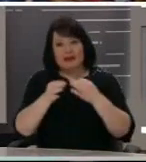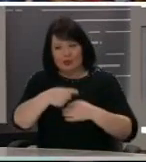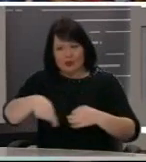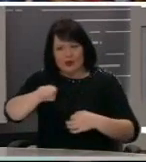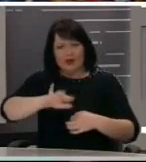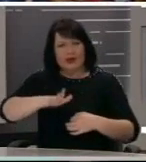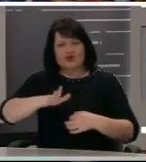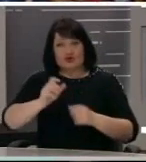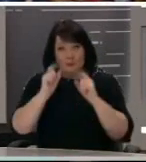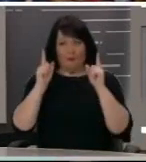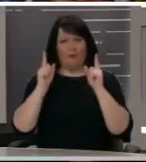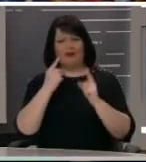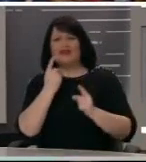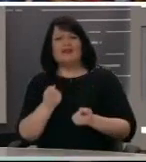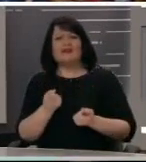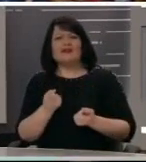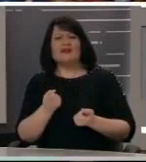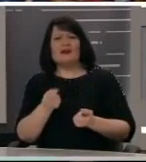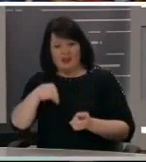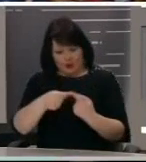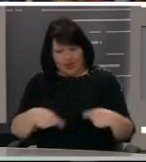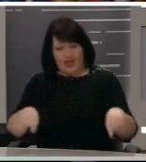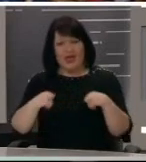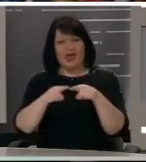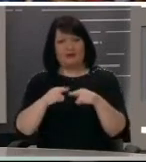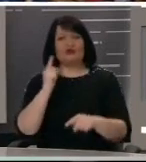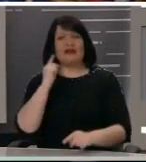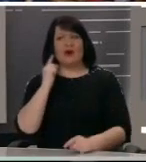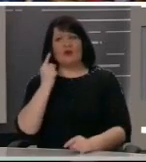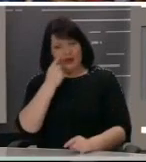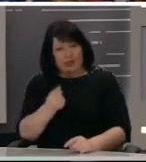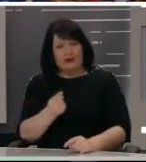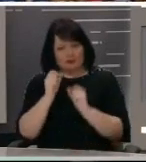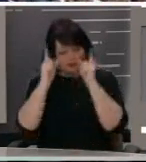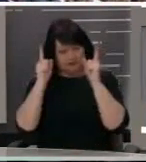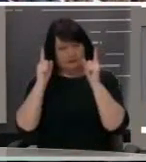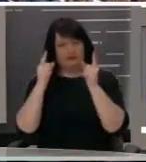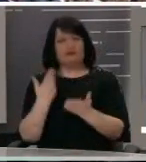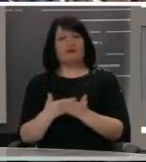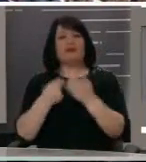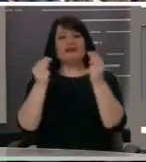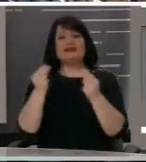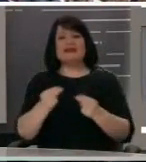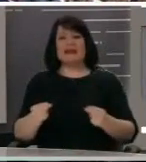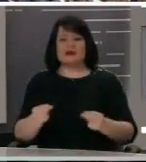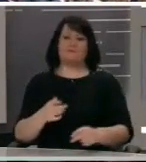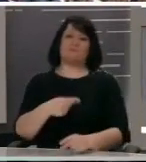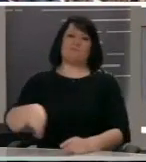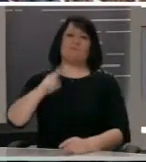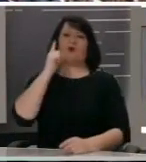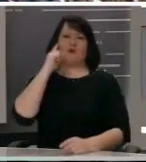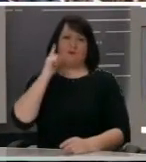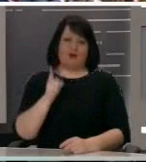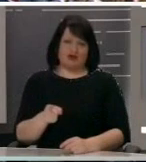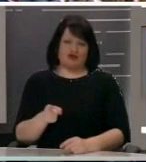πολλούς από όσους βρίσκονται σε αυτή την αίθουσα και όσους μας ακούνε. Διότι έχουμε την αίσθηση ότι